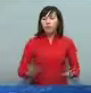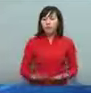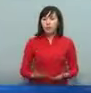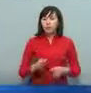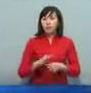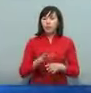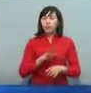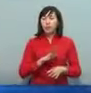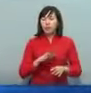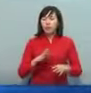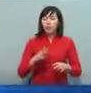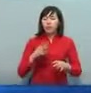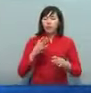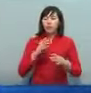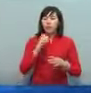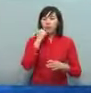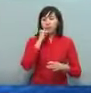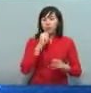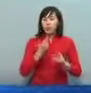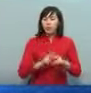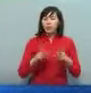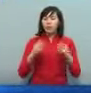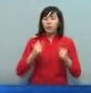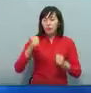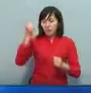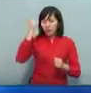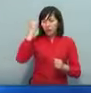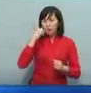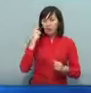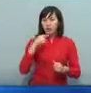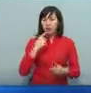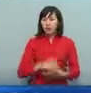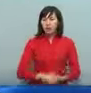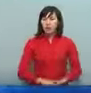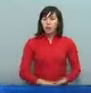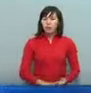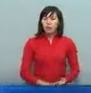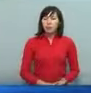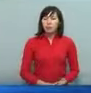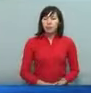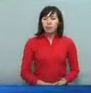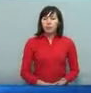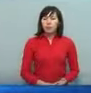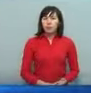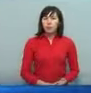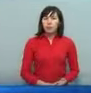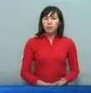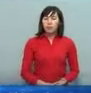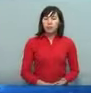көп көрген қартана осы күнімізге шүкір дейді. 92-ші жылы шалым қайтыс